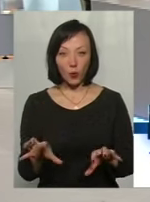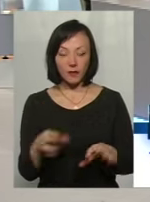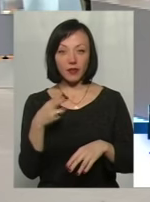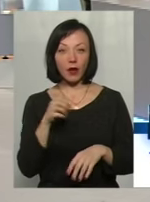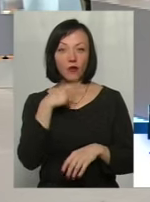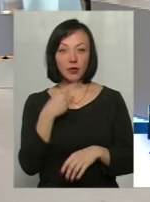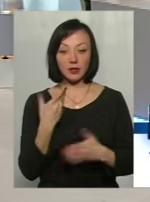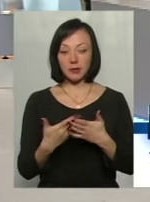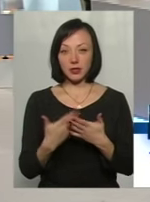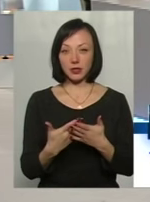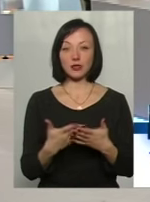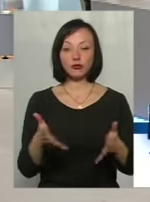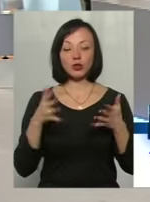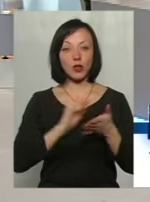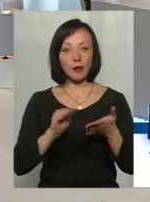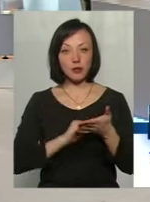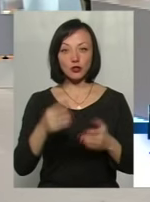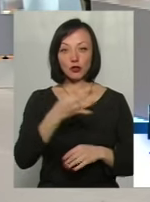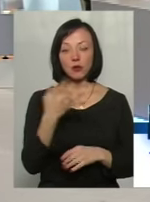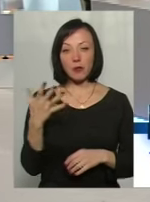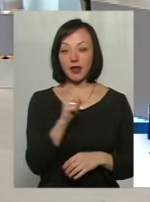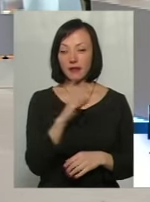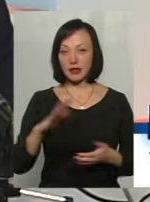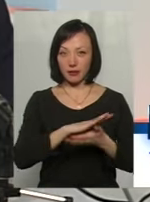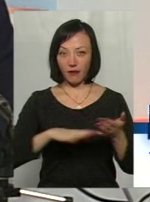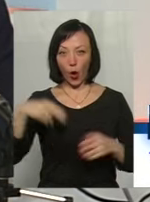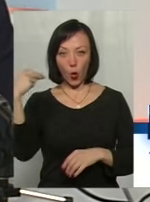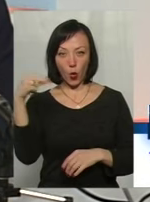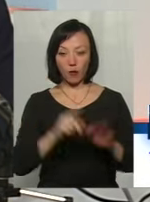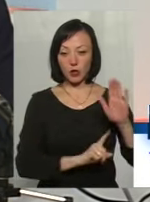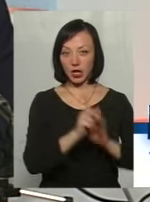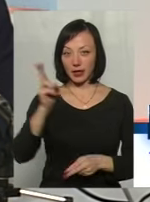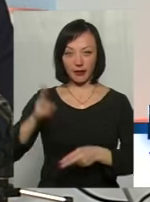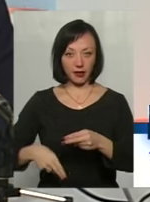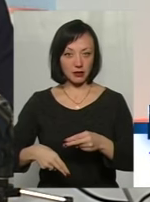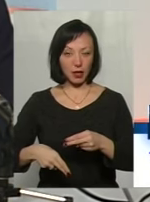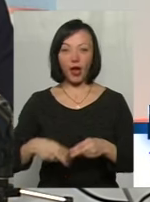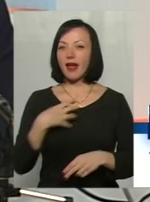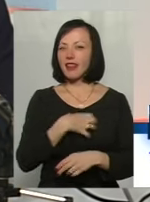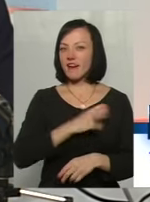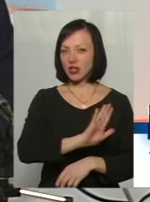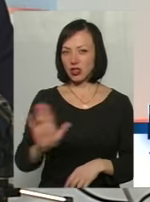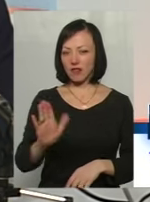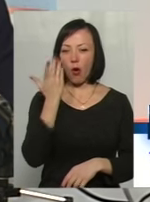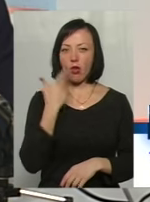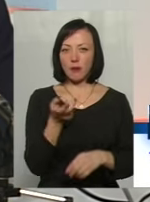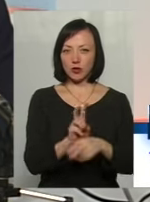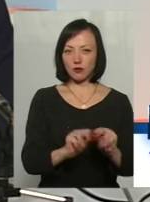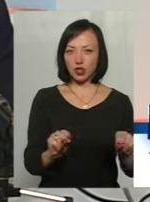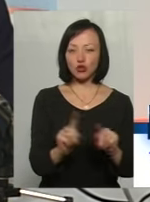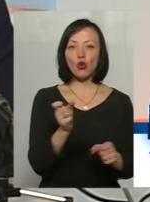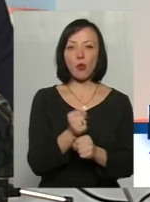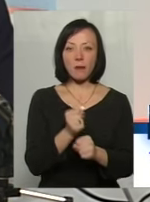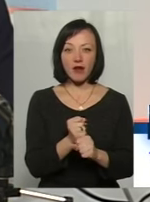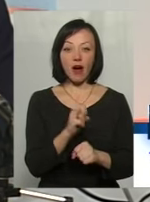де, до прикладу, чітко написано, що 45 хвилин триває урок, є початок, є кінець. І неважливо, коли прийшов вчитель і що він на ньому робив,